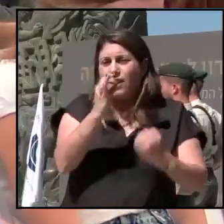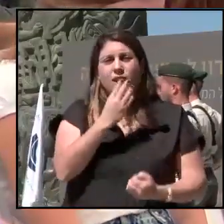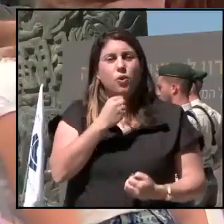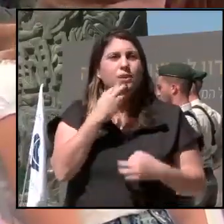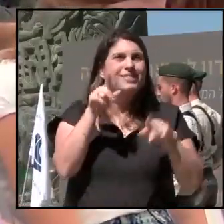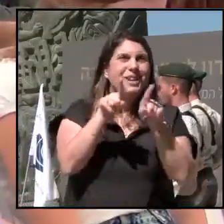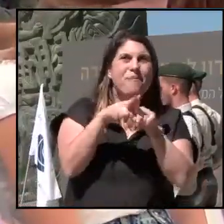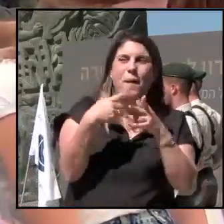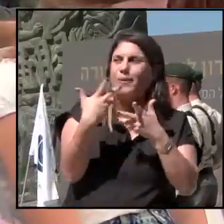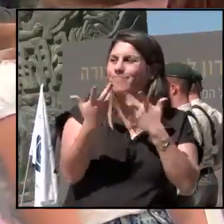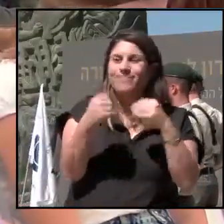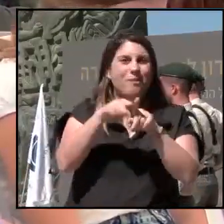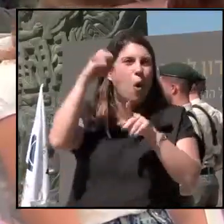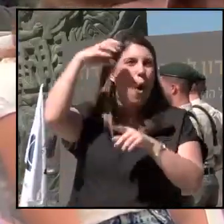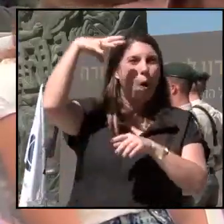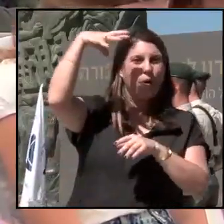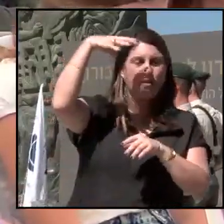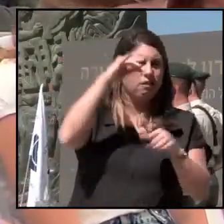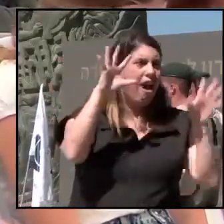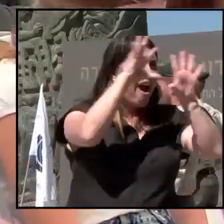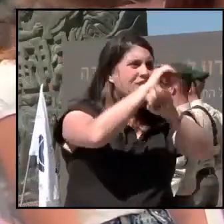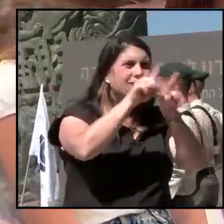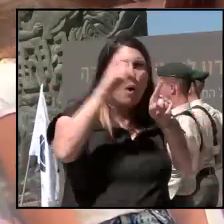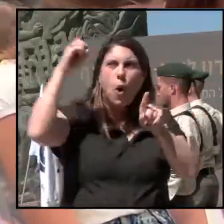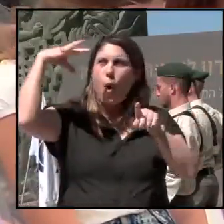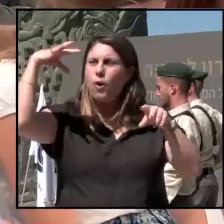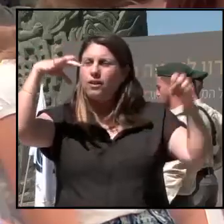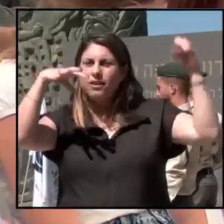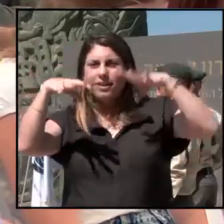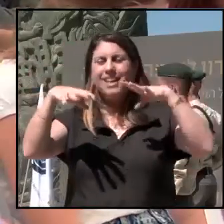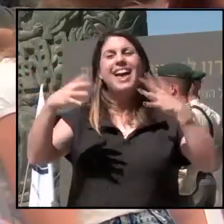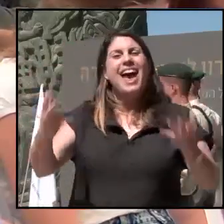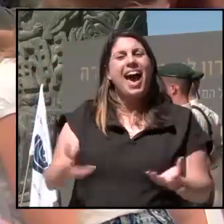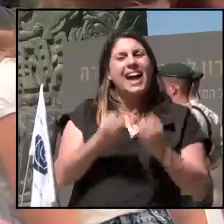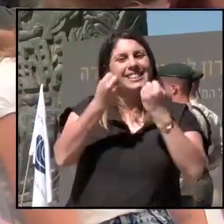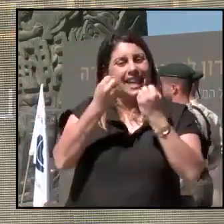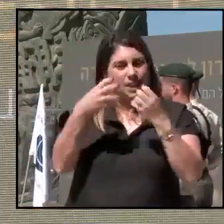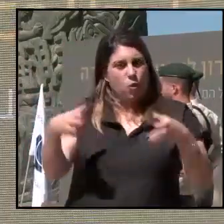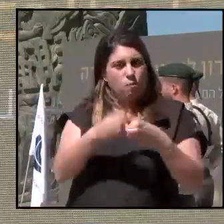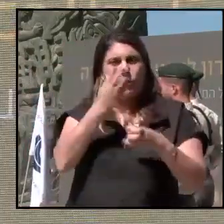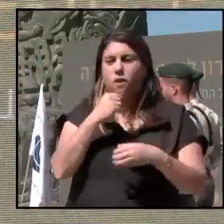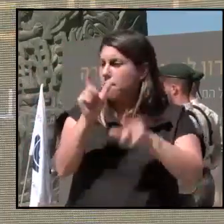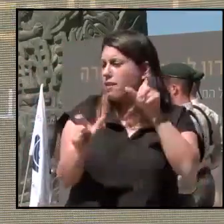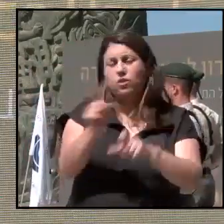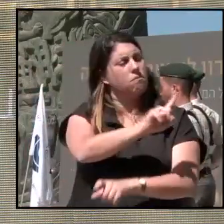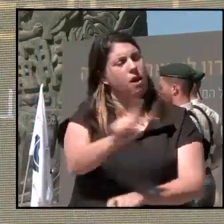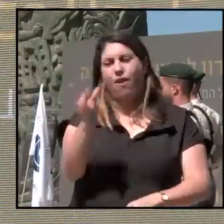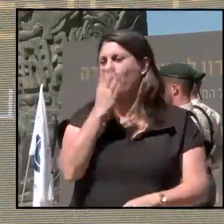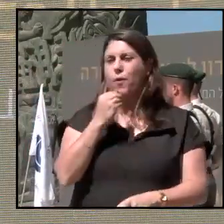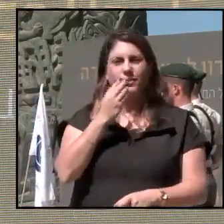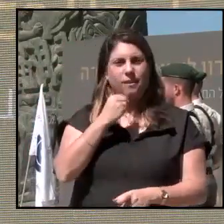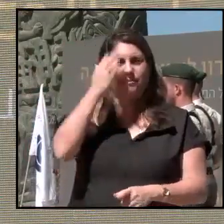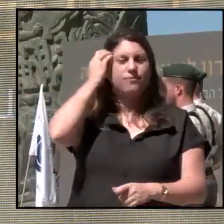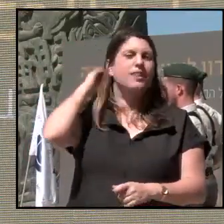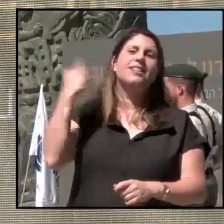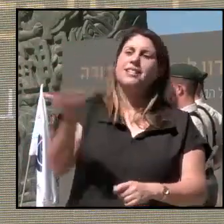קרן כקרן אור באפלה בעת זו. חסידי אומות עולם הם אנשים לא יהודים אשר זכו